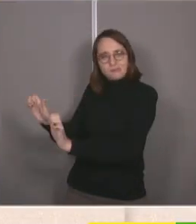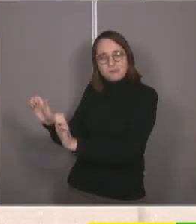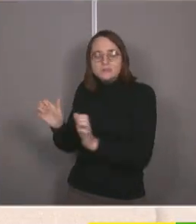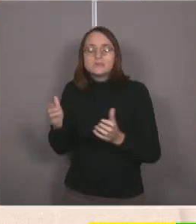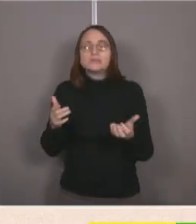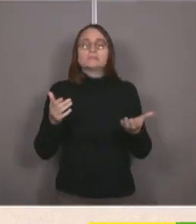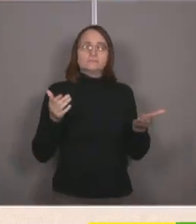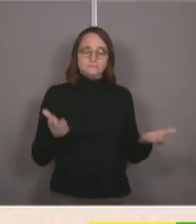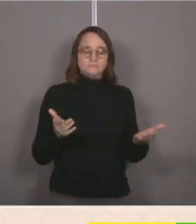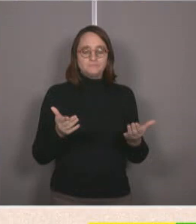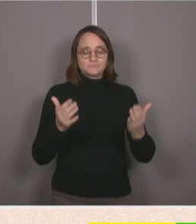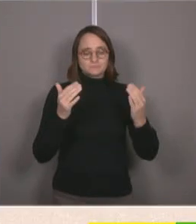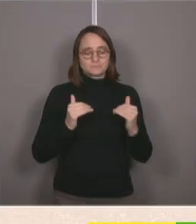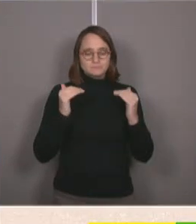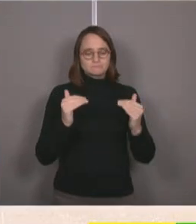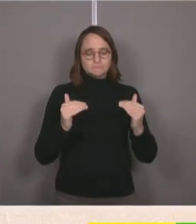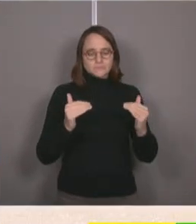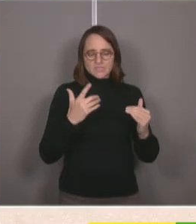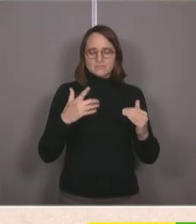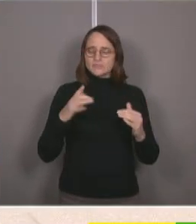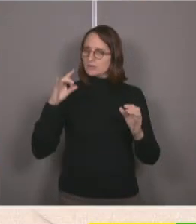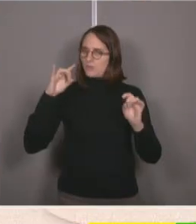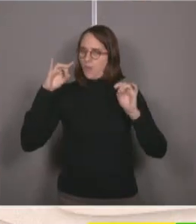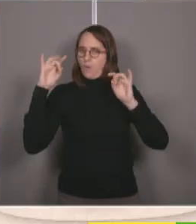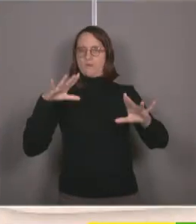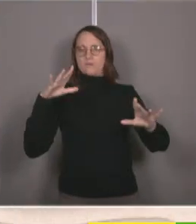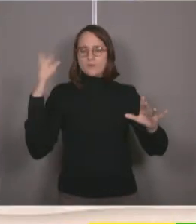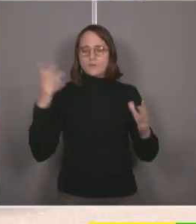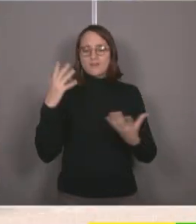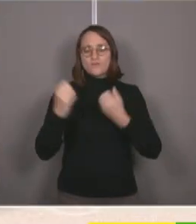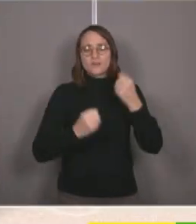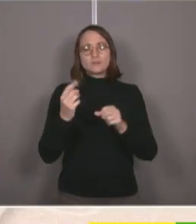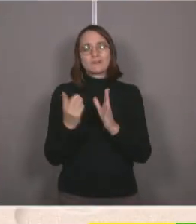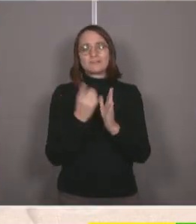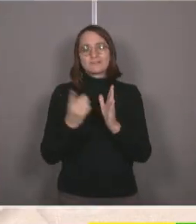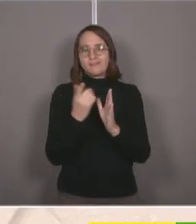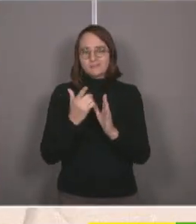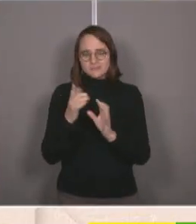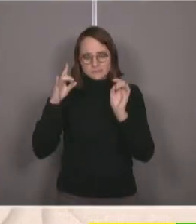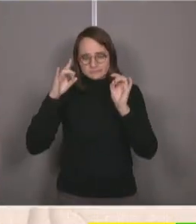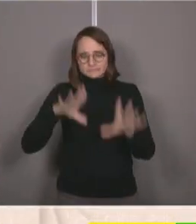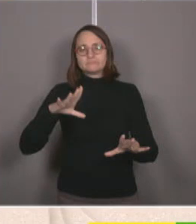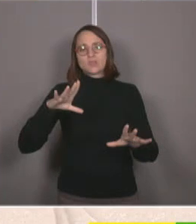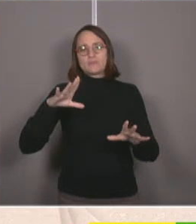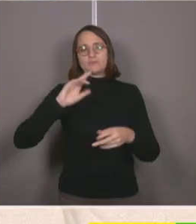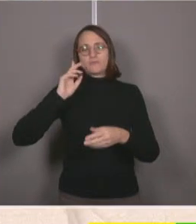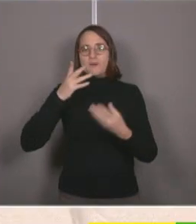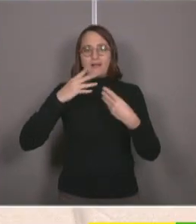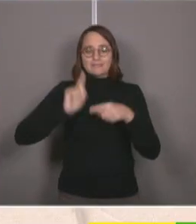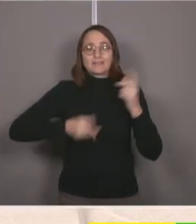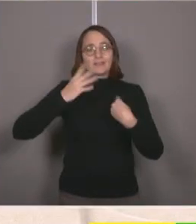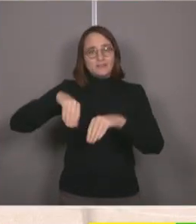c'est une condition sine qua non et un refus fort de l'opinion publique sur interdire la vente de véhicules diesel, essence et hybride neuf à partir de 20%.